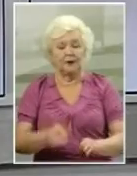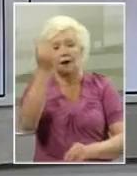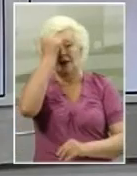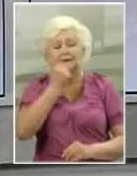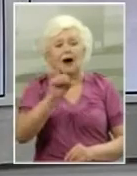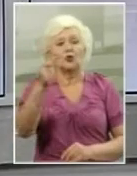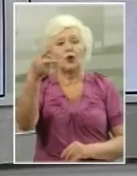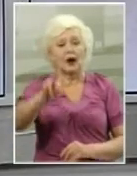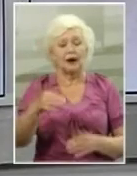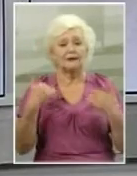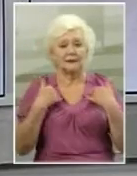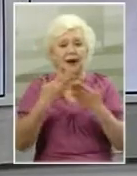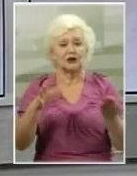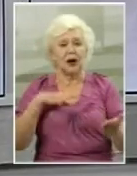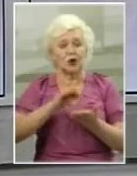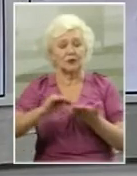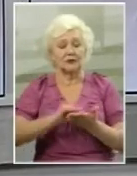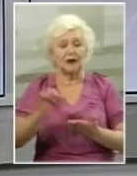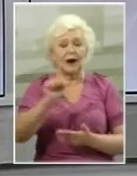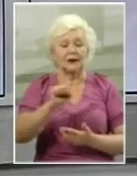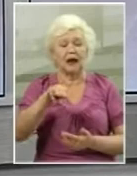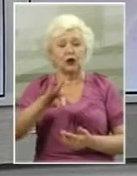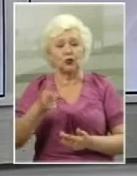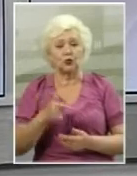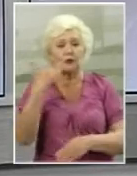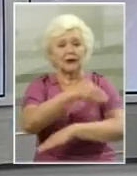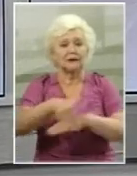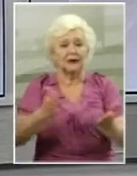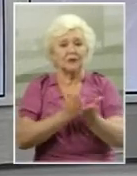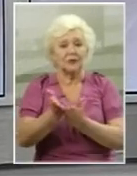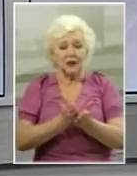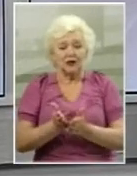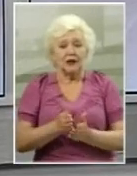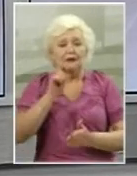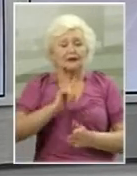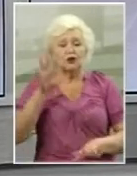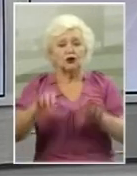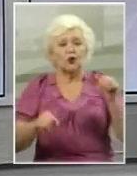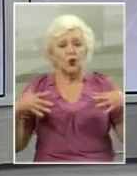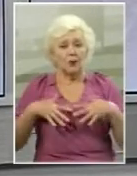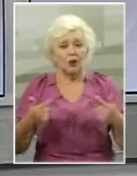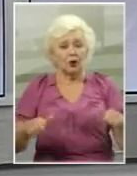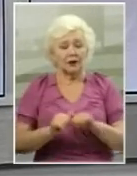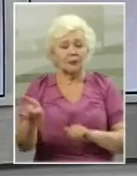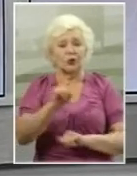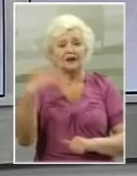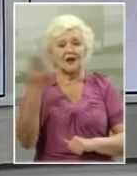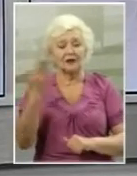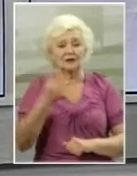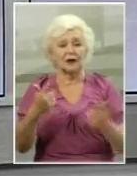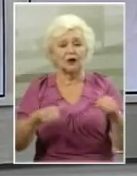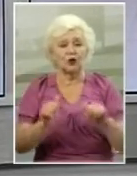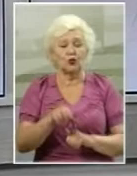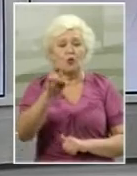Дякую, Аню. Це була наша кореспондентка Анна Тонг з адмінмежі з тимчасово окупованим Кримом, де сьогодні виступатиме гурт